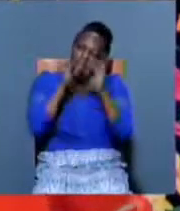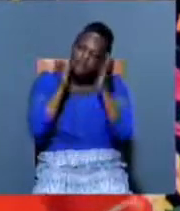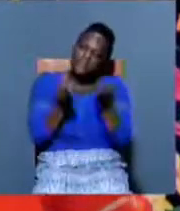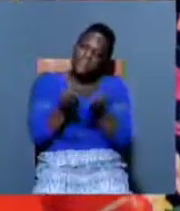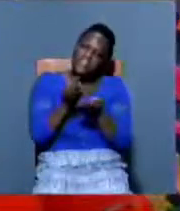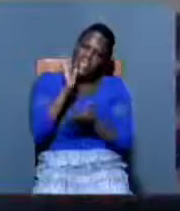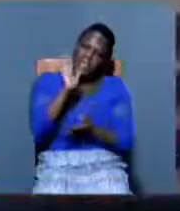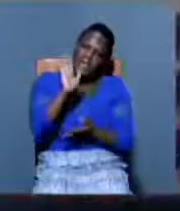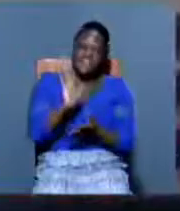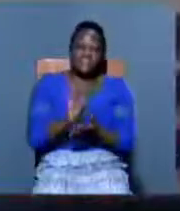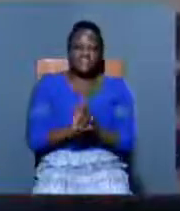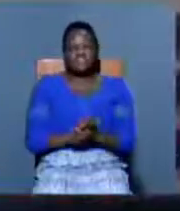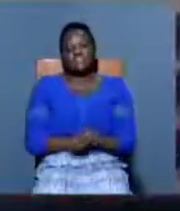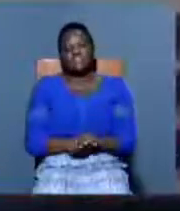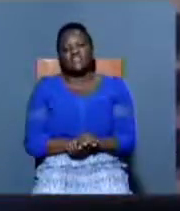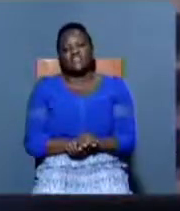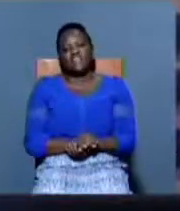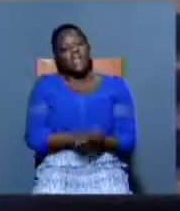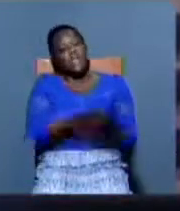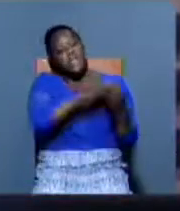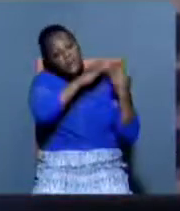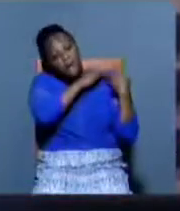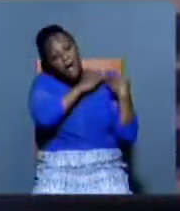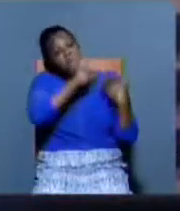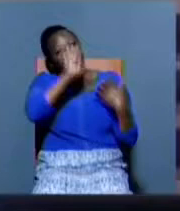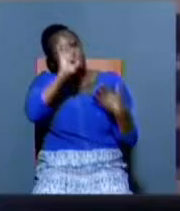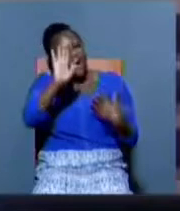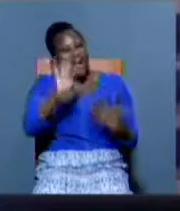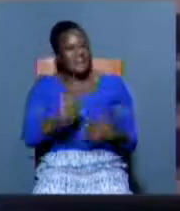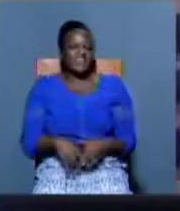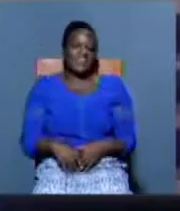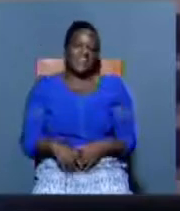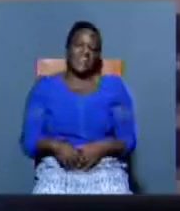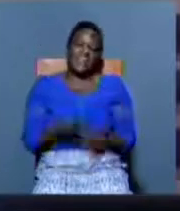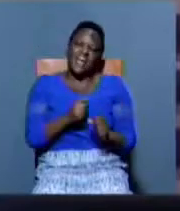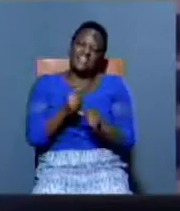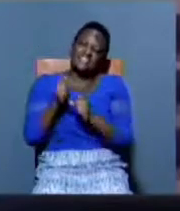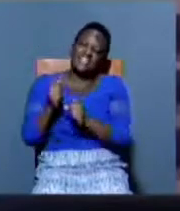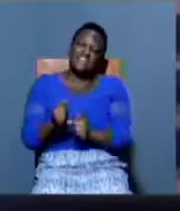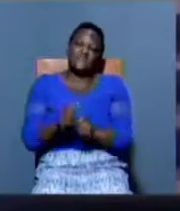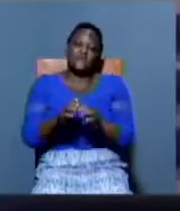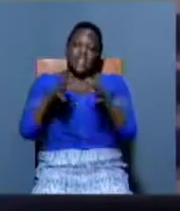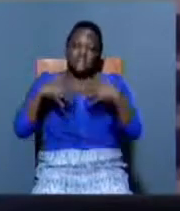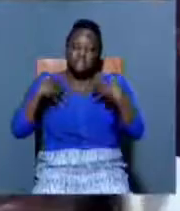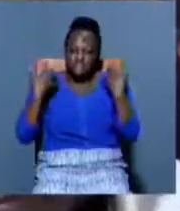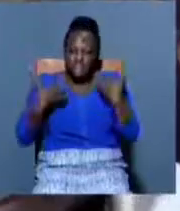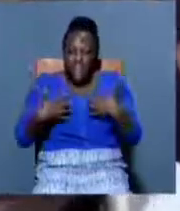yake ni wajibu wake na tendo la furaha.